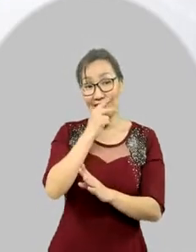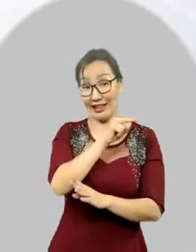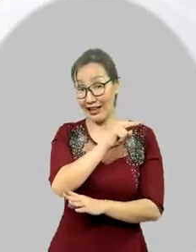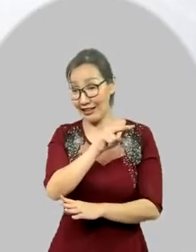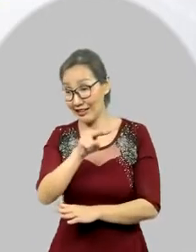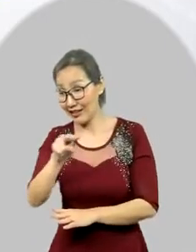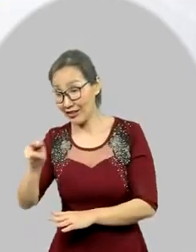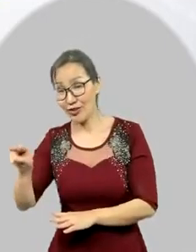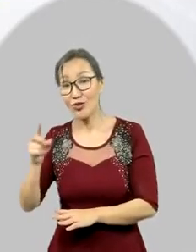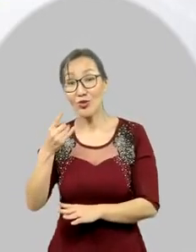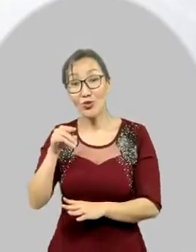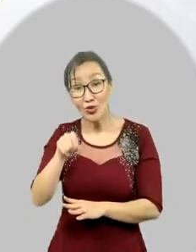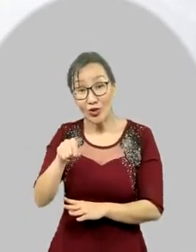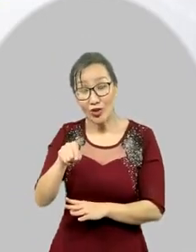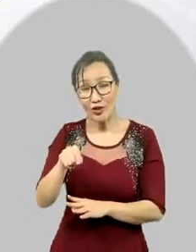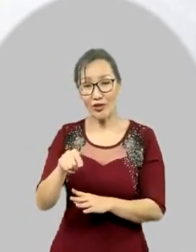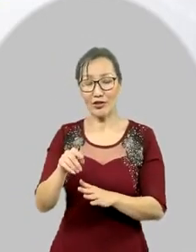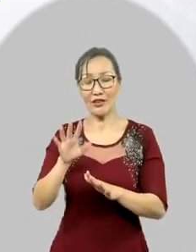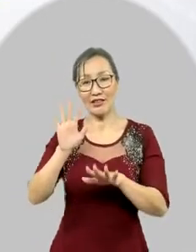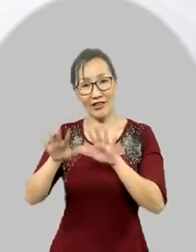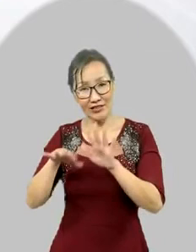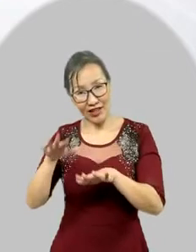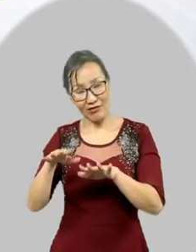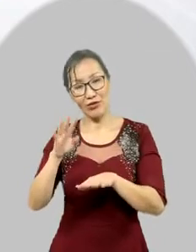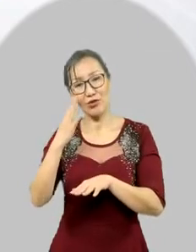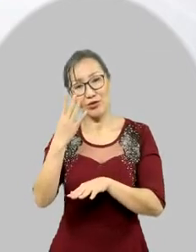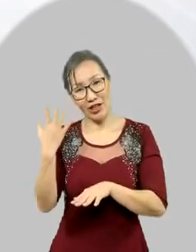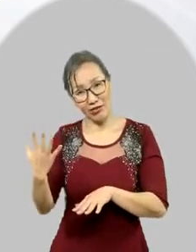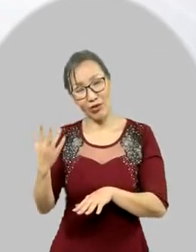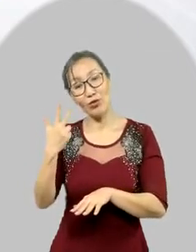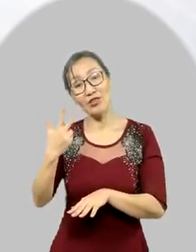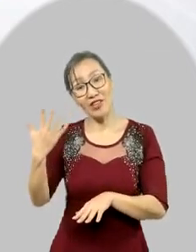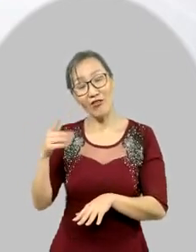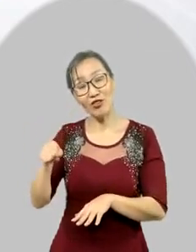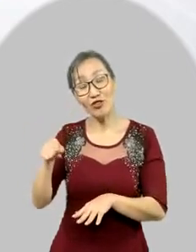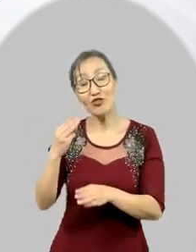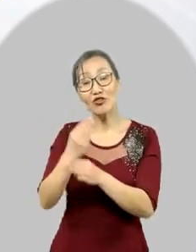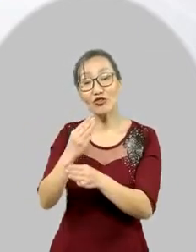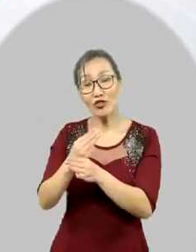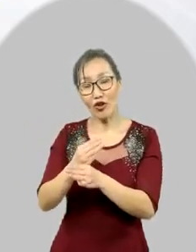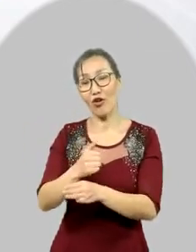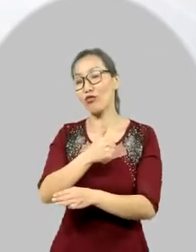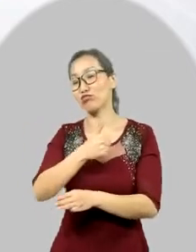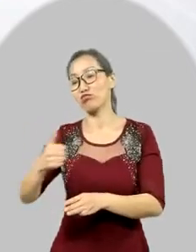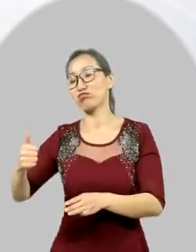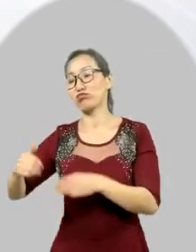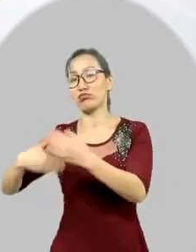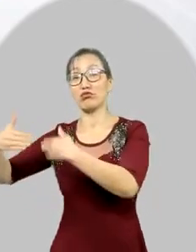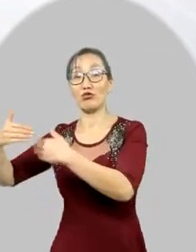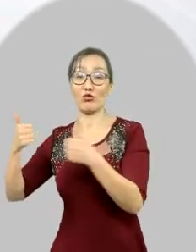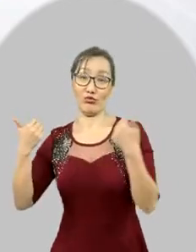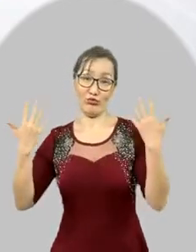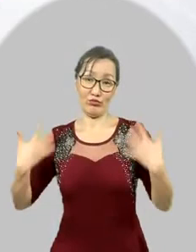тогтлыг олж бид 55, 45, 35 гэсэн тоонуудаар гүйцэлж